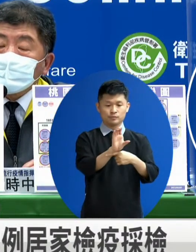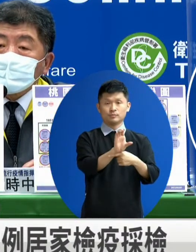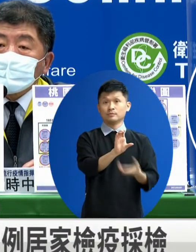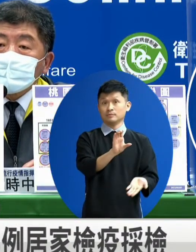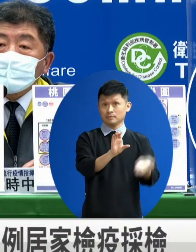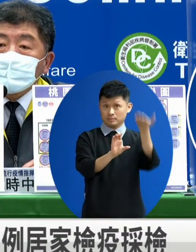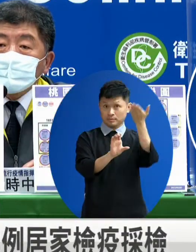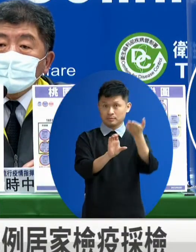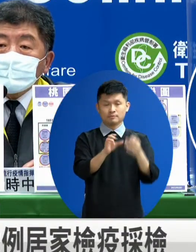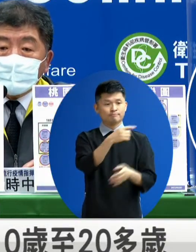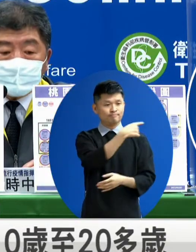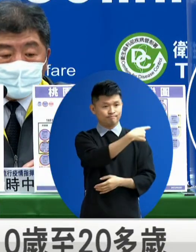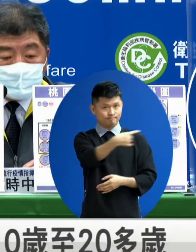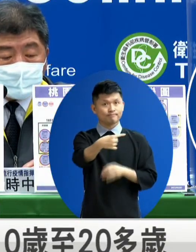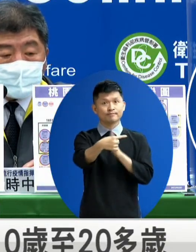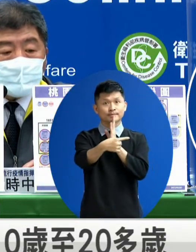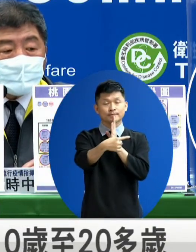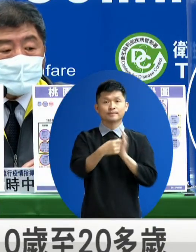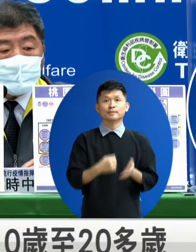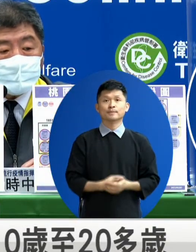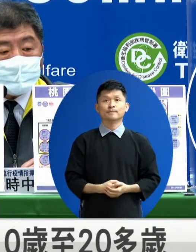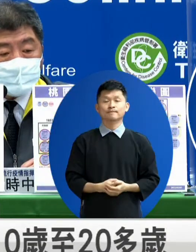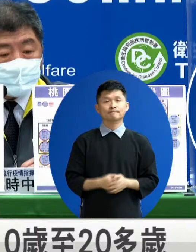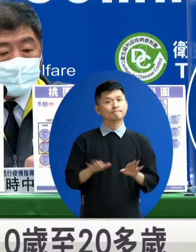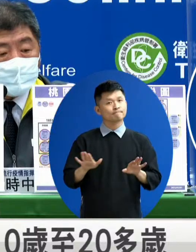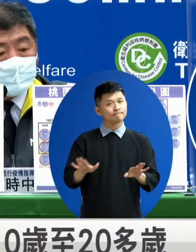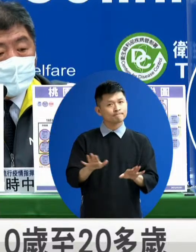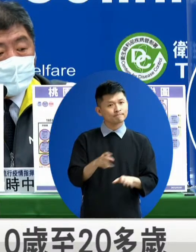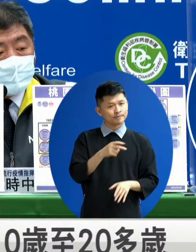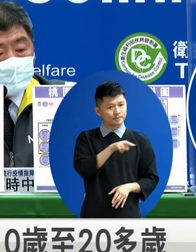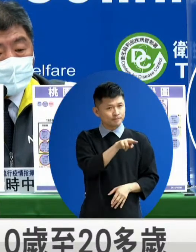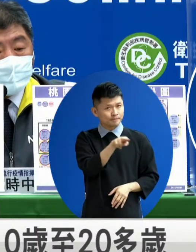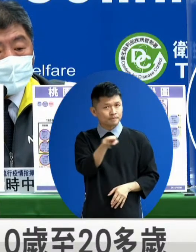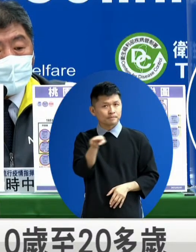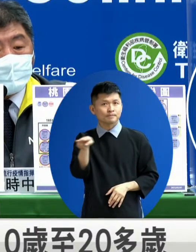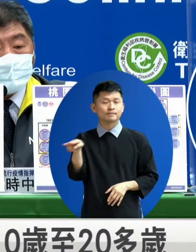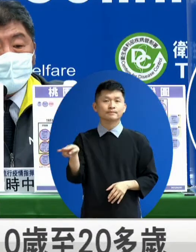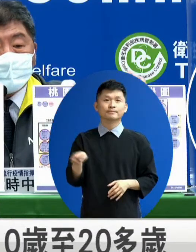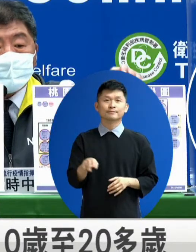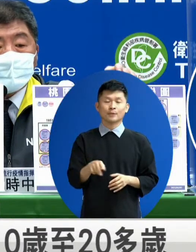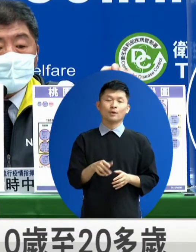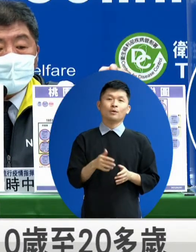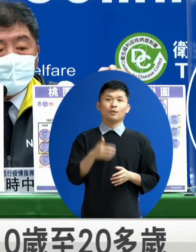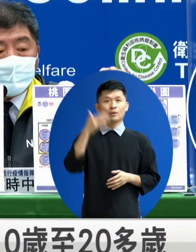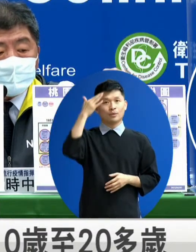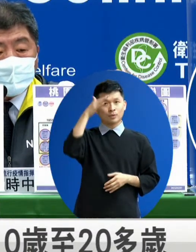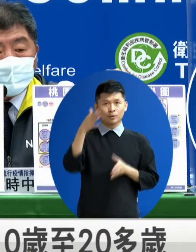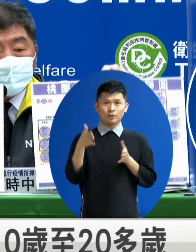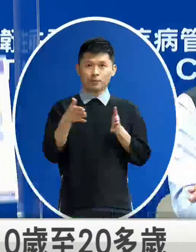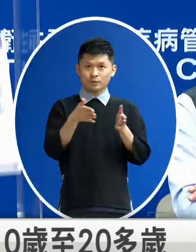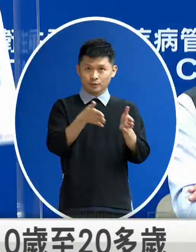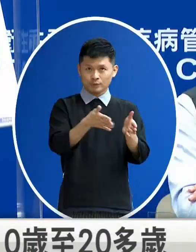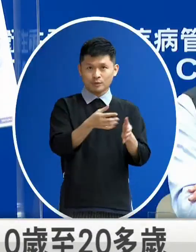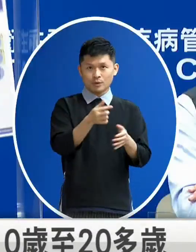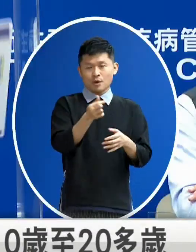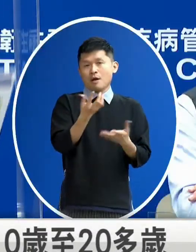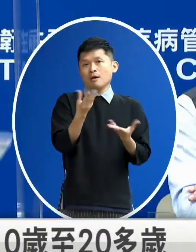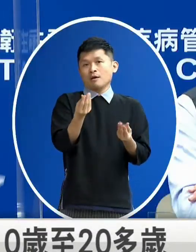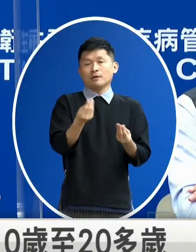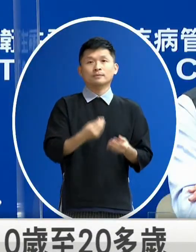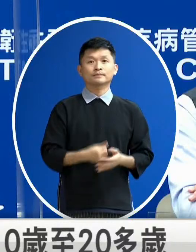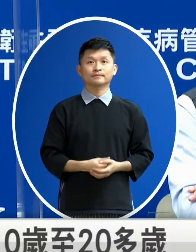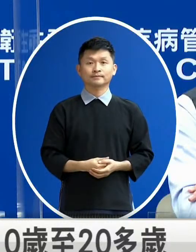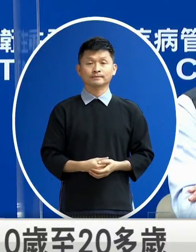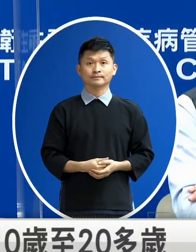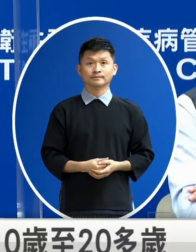90%，那都是阴性，那目前看起来这个情况也是往好的方向在发展。那